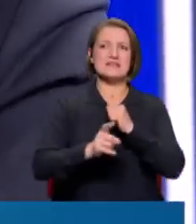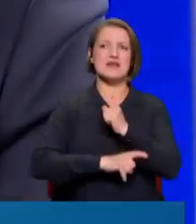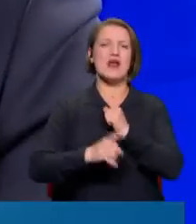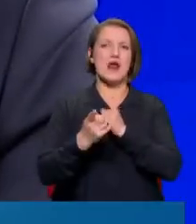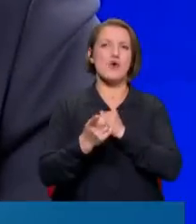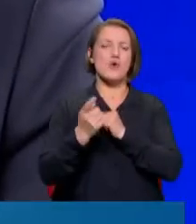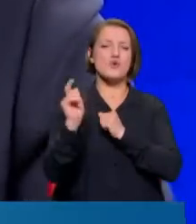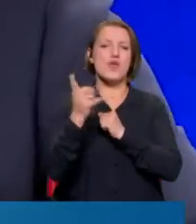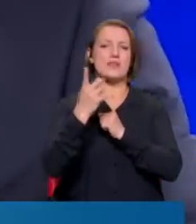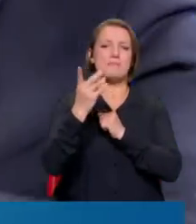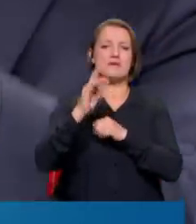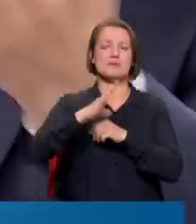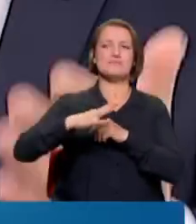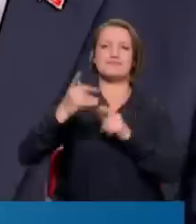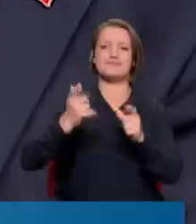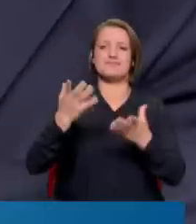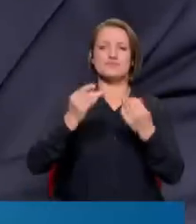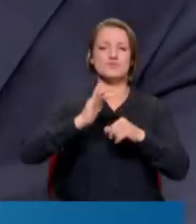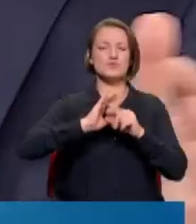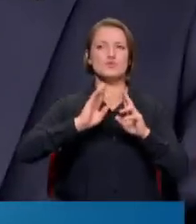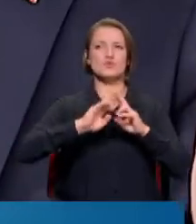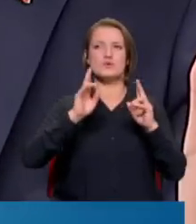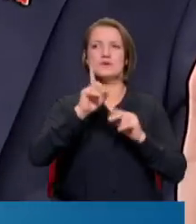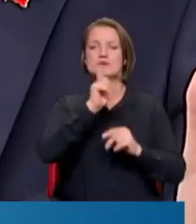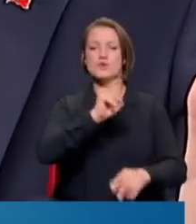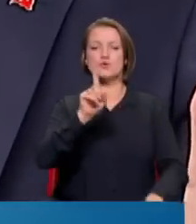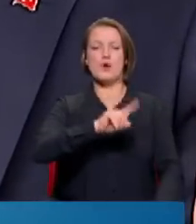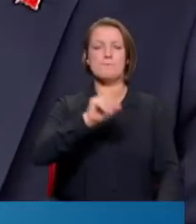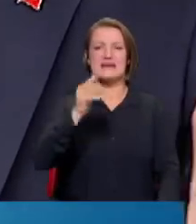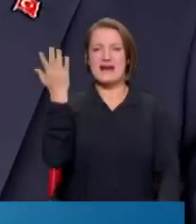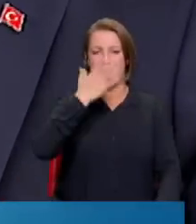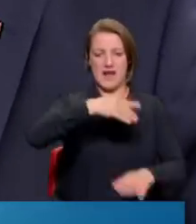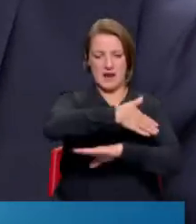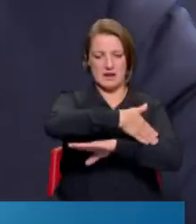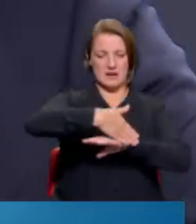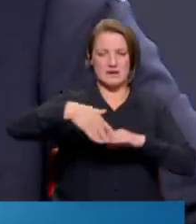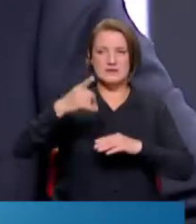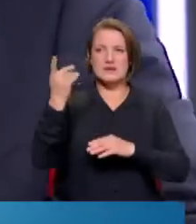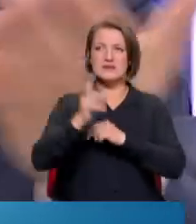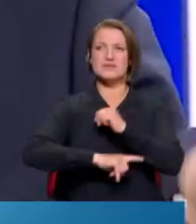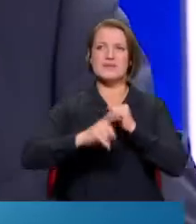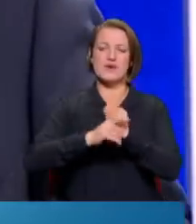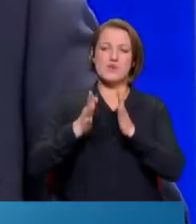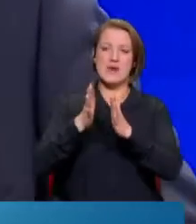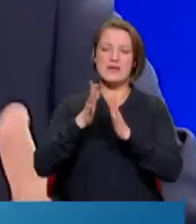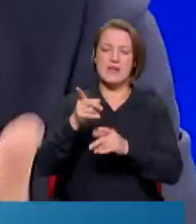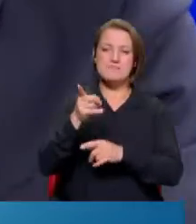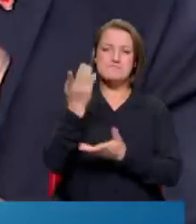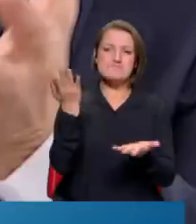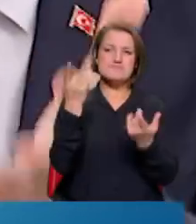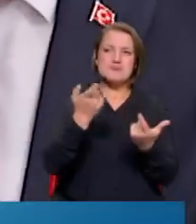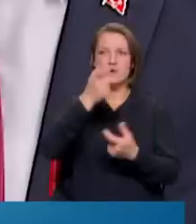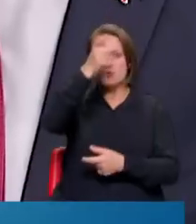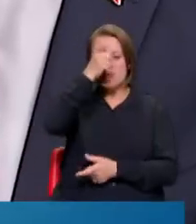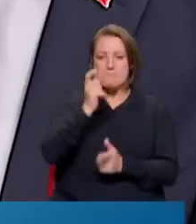coğrafyaya dönüştü dünyanın hiçbir Ülkesi 91 kilm Kara sınırını terör üreten bir Coğrafyayla yaşamak istemez ama Türkiye